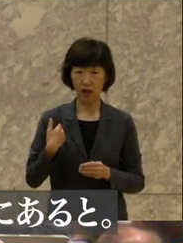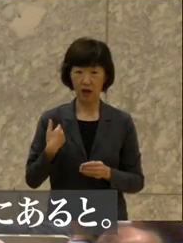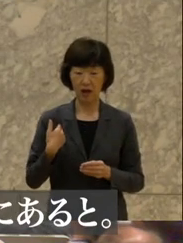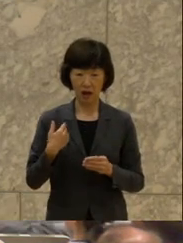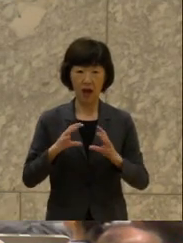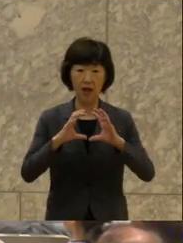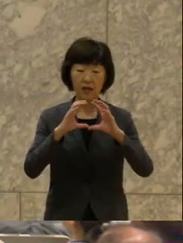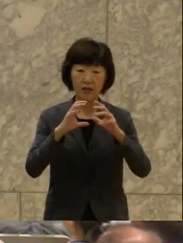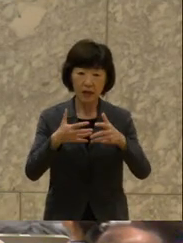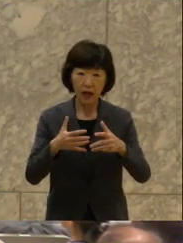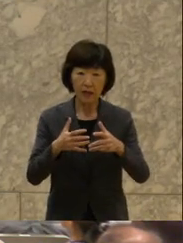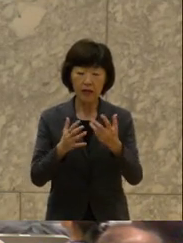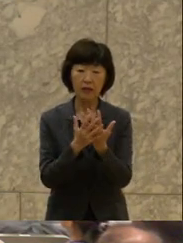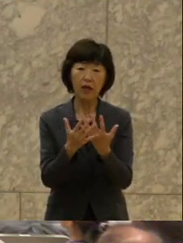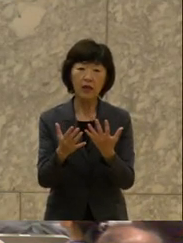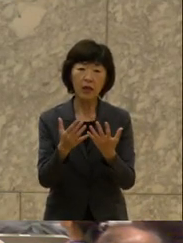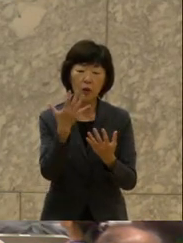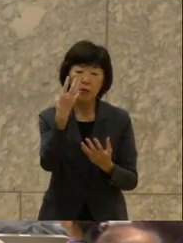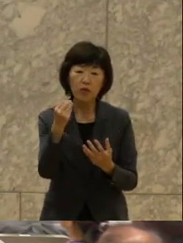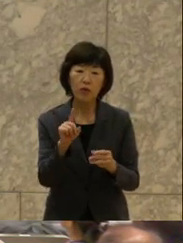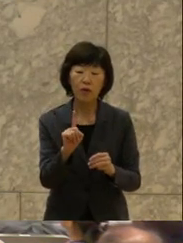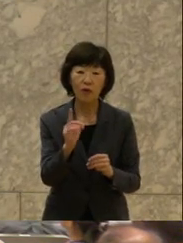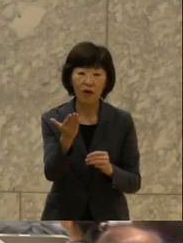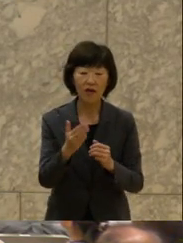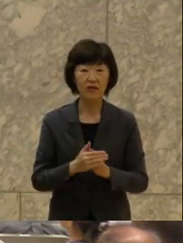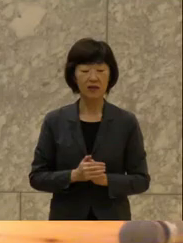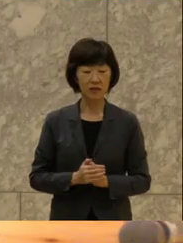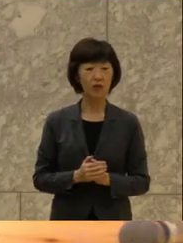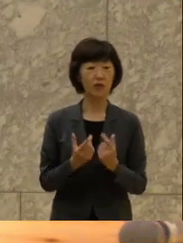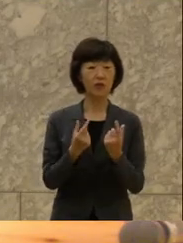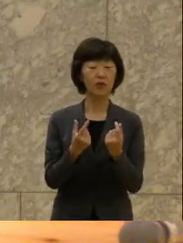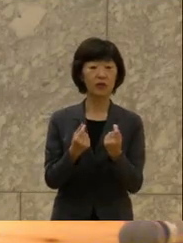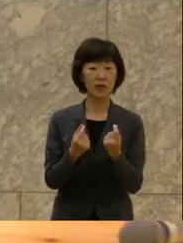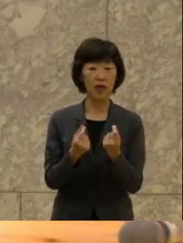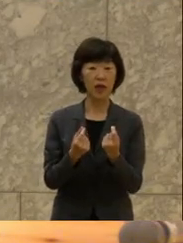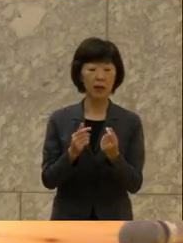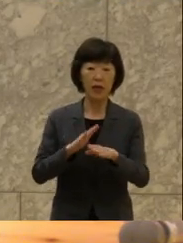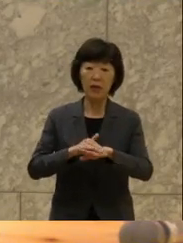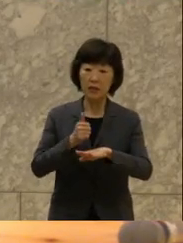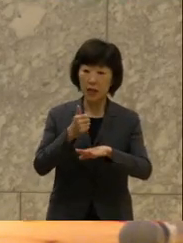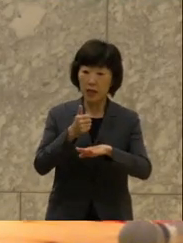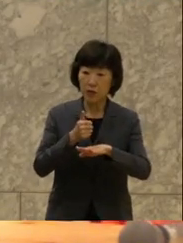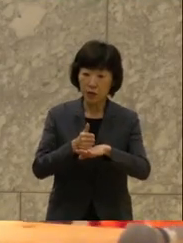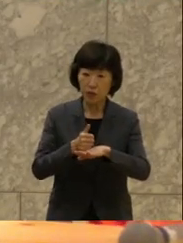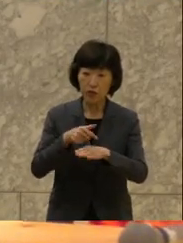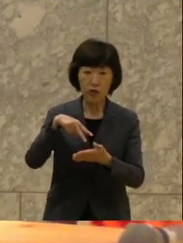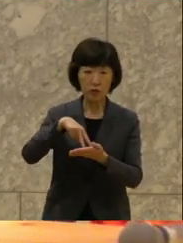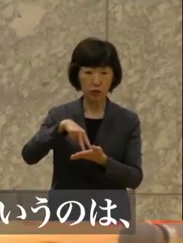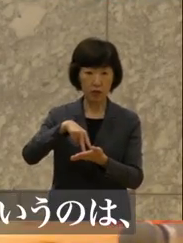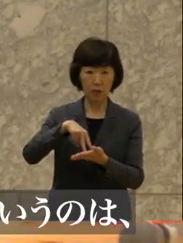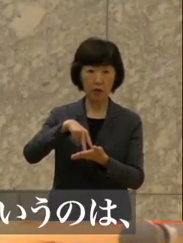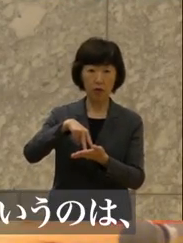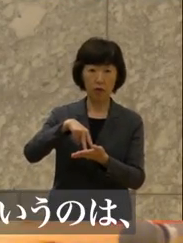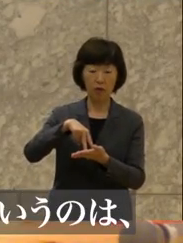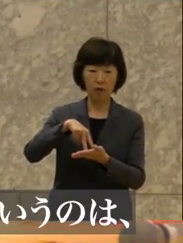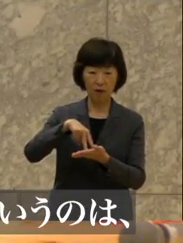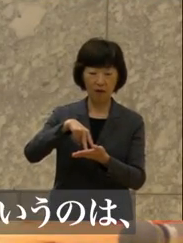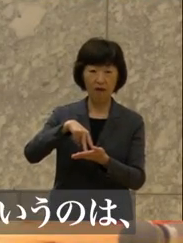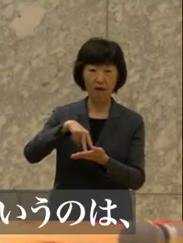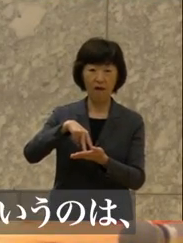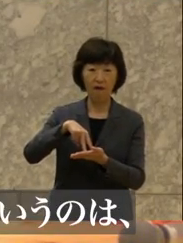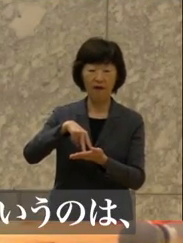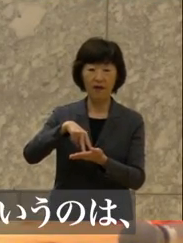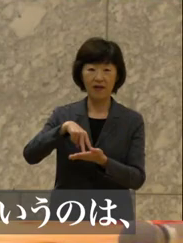あると思っちゃうそうですね本当にまあやっぱり選手にとってもそういっ